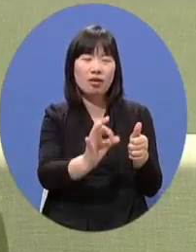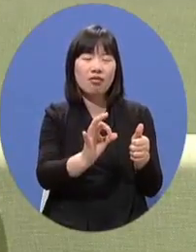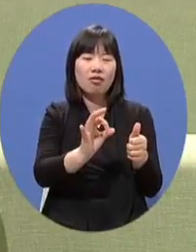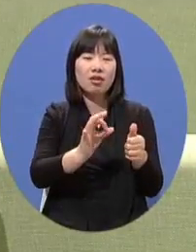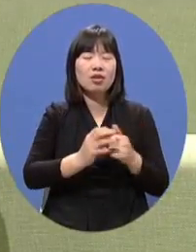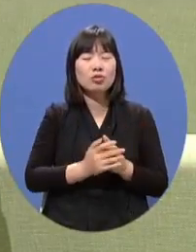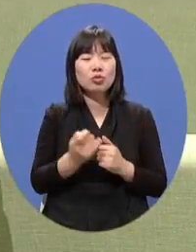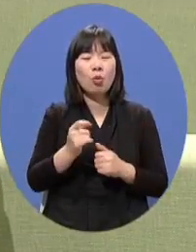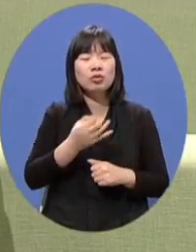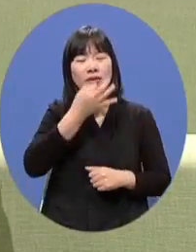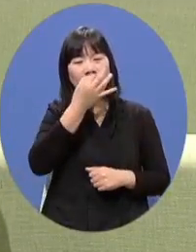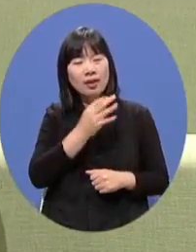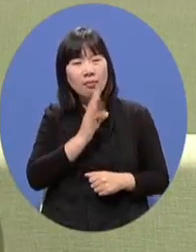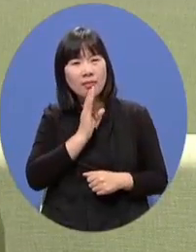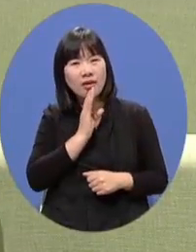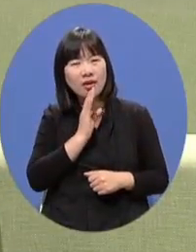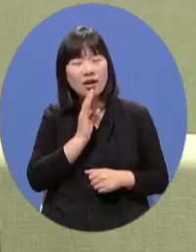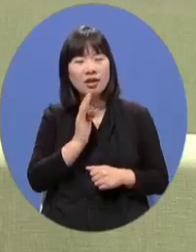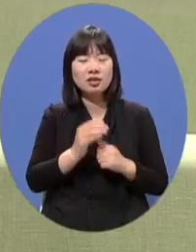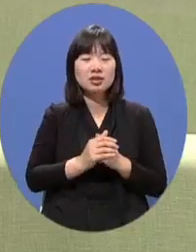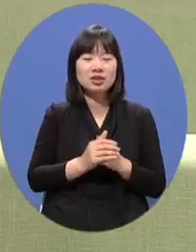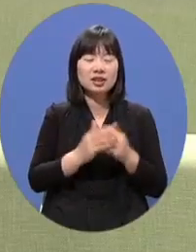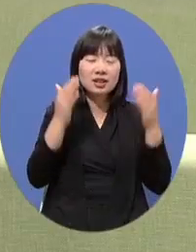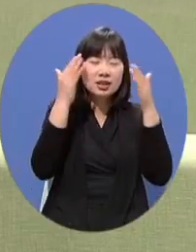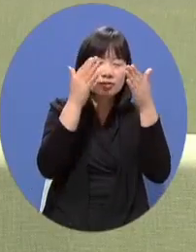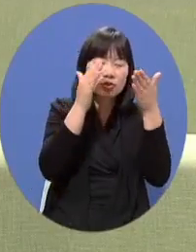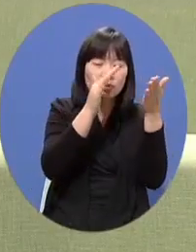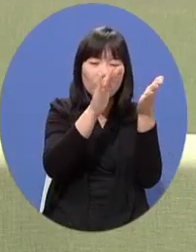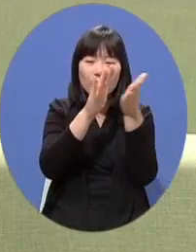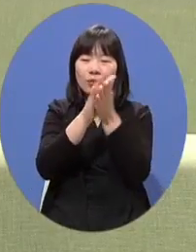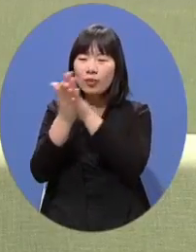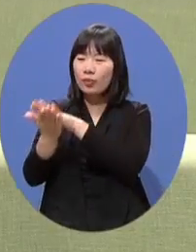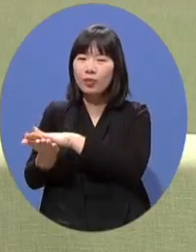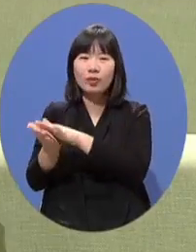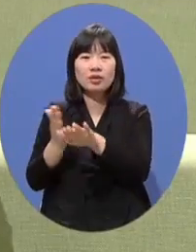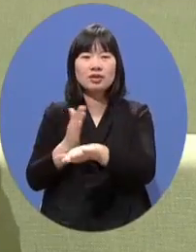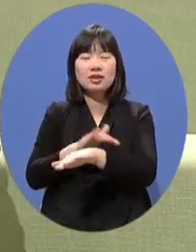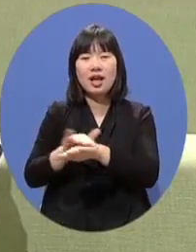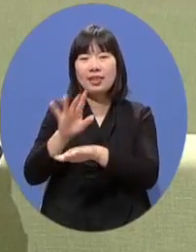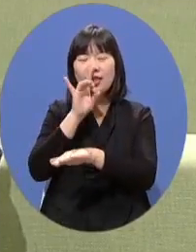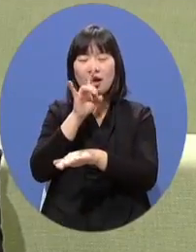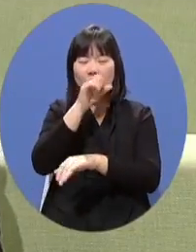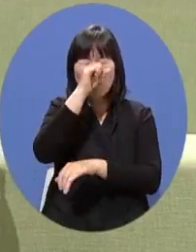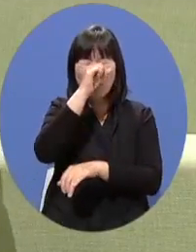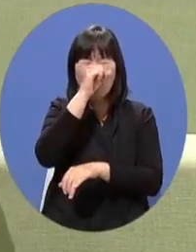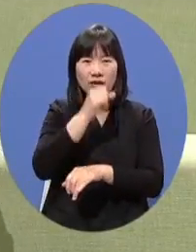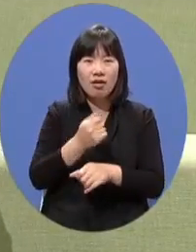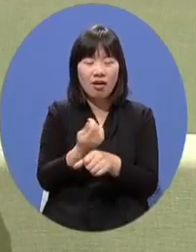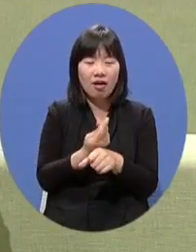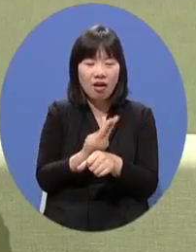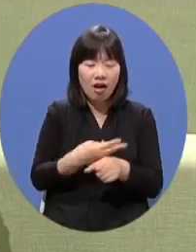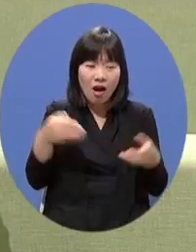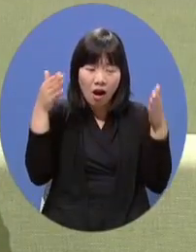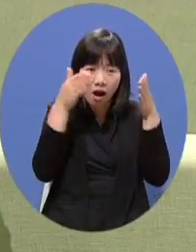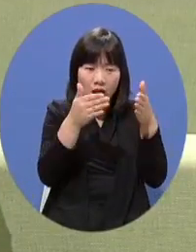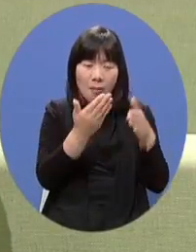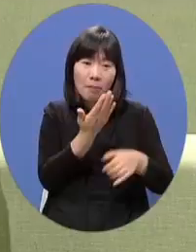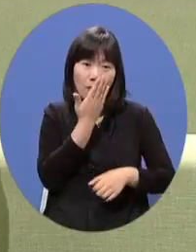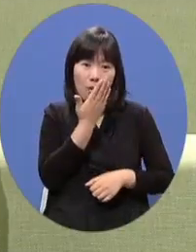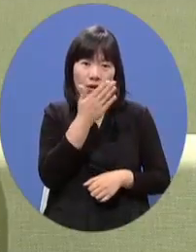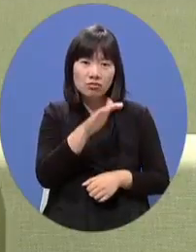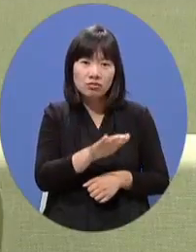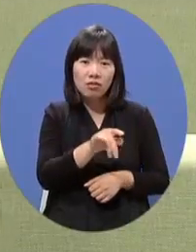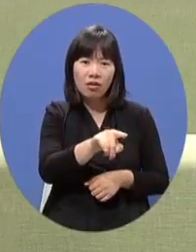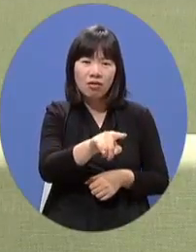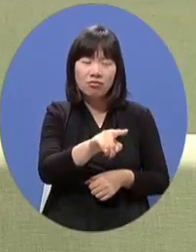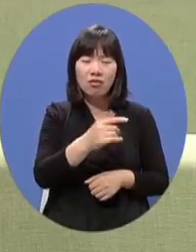다루기 어려운 부분 중에 하나가 주의 전환이 잘안 된다. 이 말씀을 좀 하셨어요. 그러니까 좋아하는 거는 막몇 시간씩 집중이 가능한데